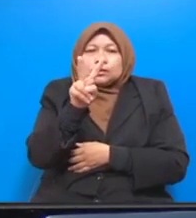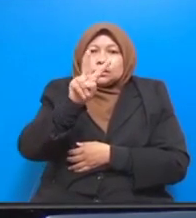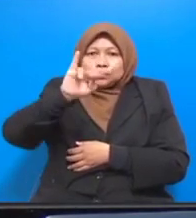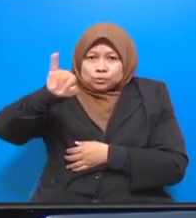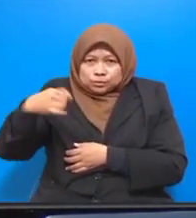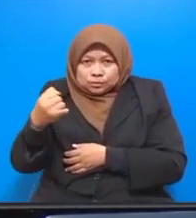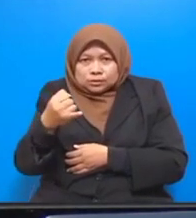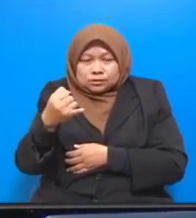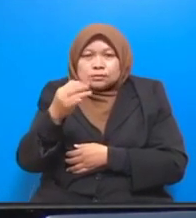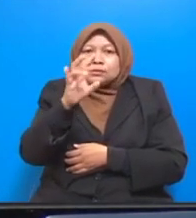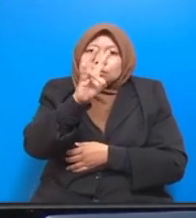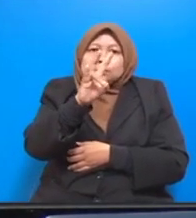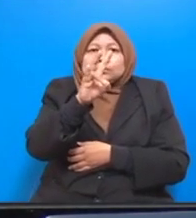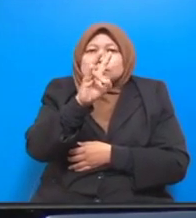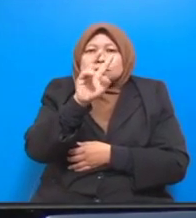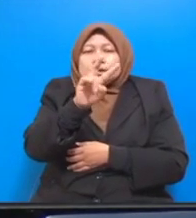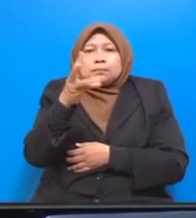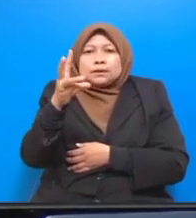2700000